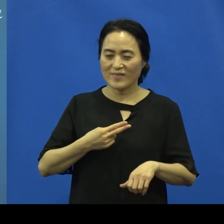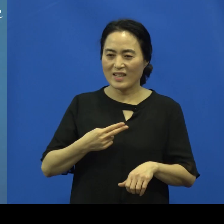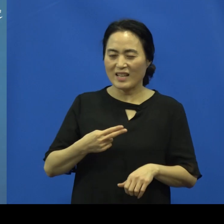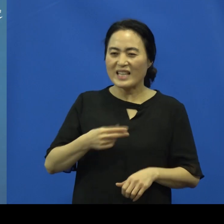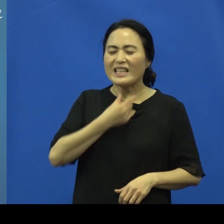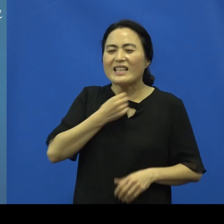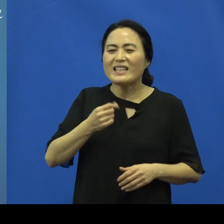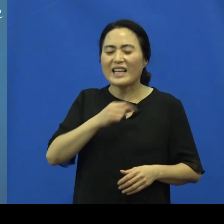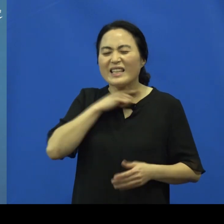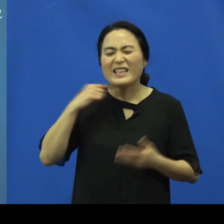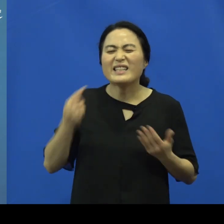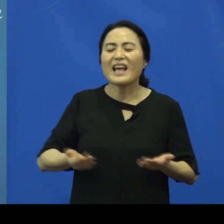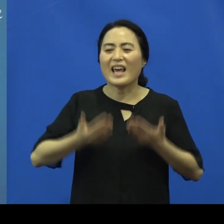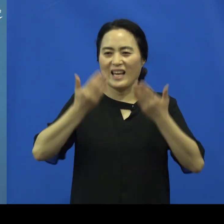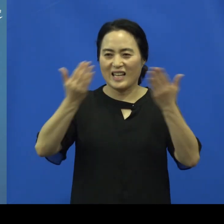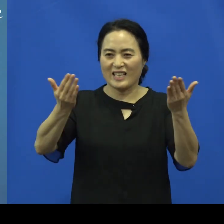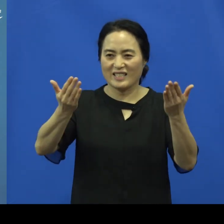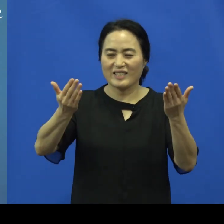이 희생을 한 거죠, 희생.